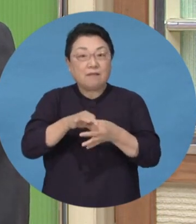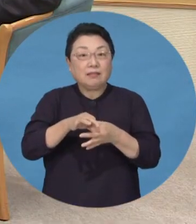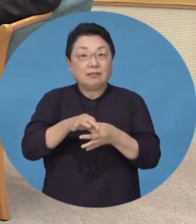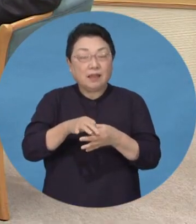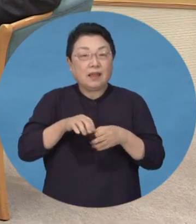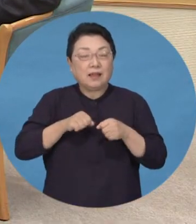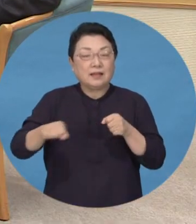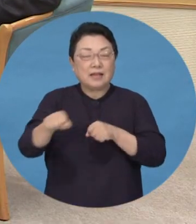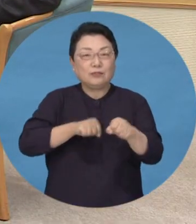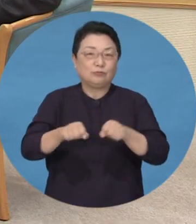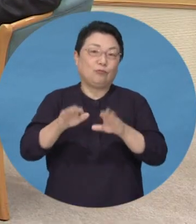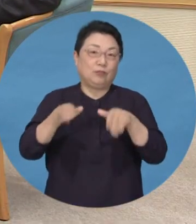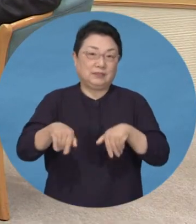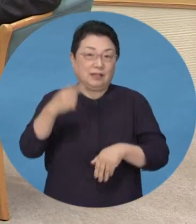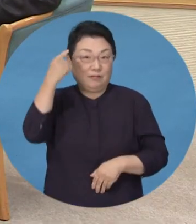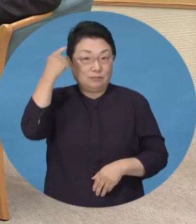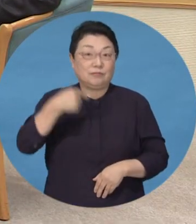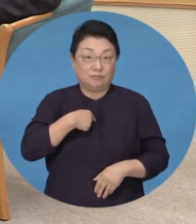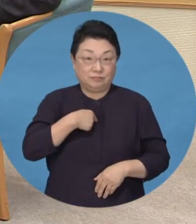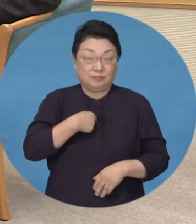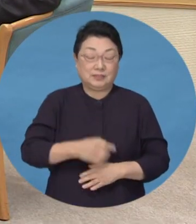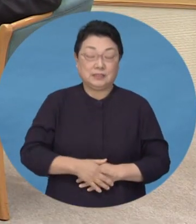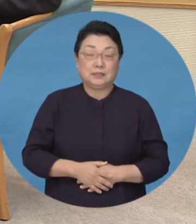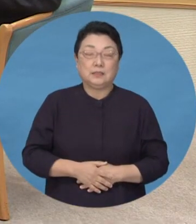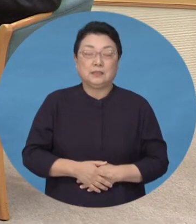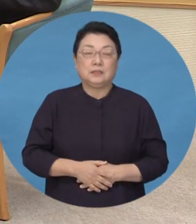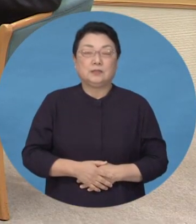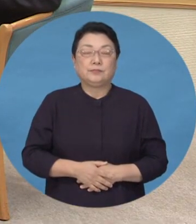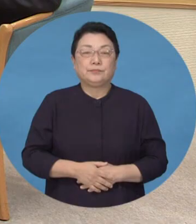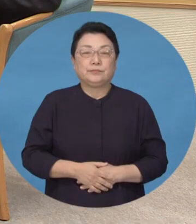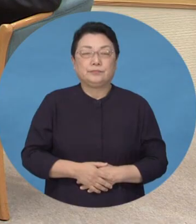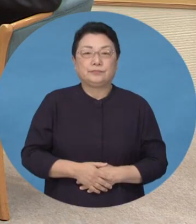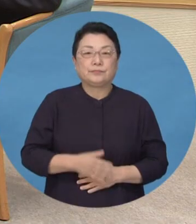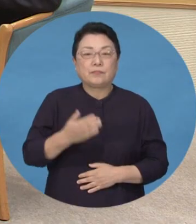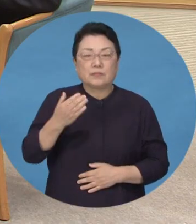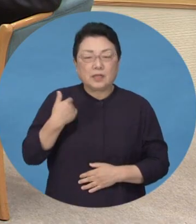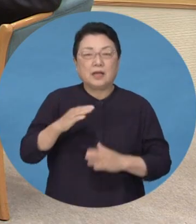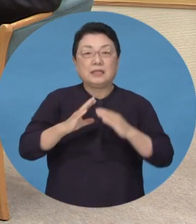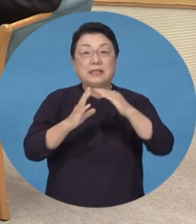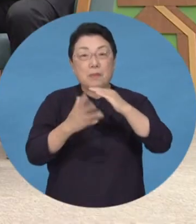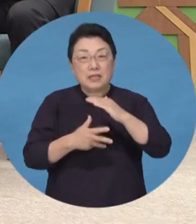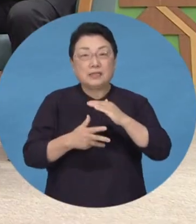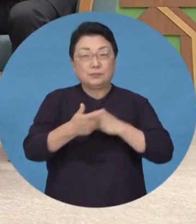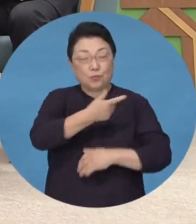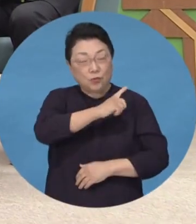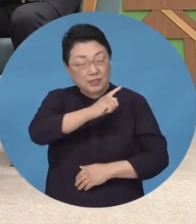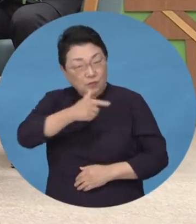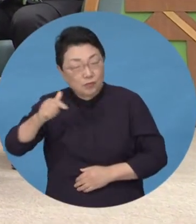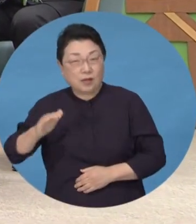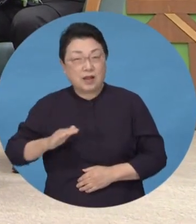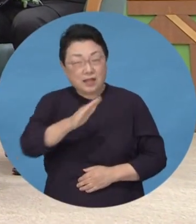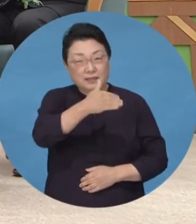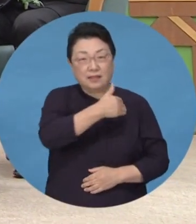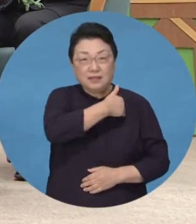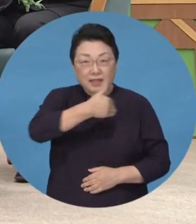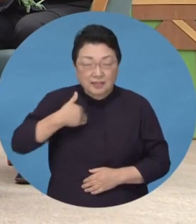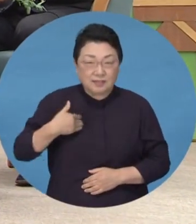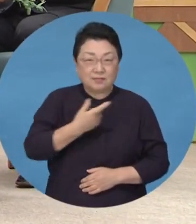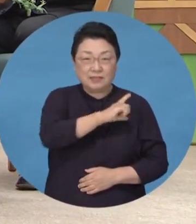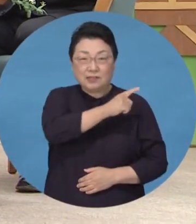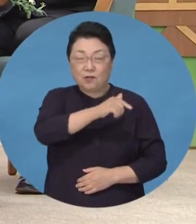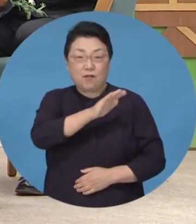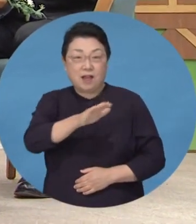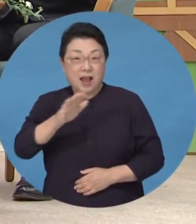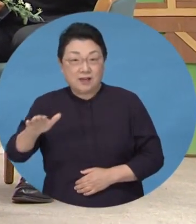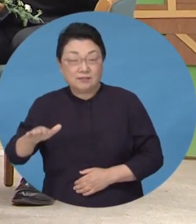そんな中でまあ先ほど山梨県も様々な可能性現時点での可能性もあるしこれから先の